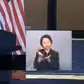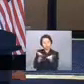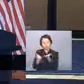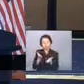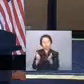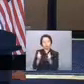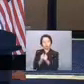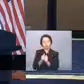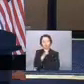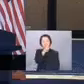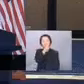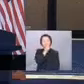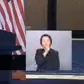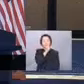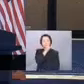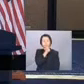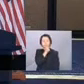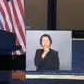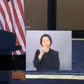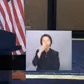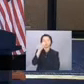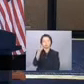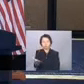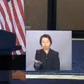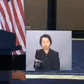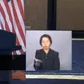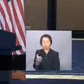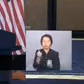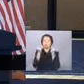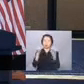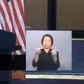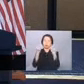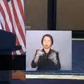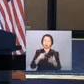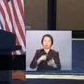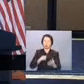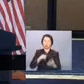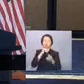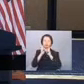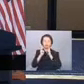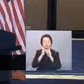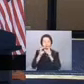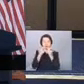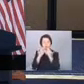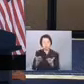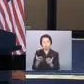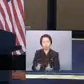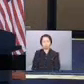cekal. Terima kasih yang tak terhingga saya ucapkan.